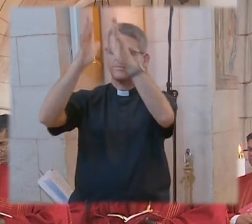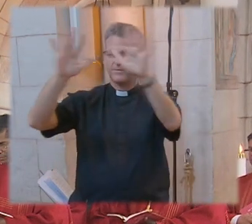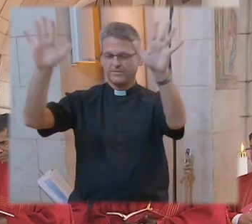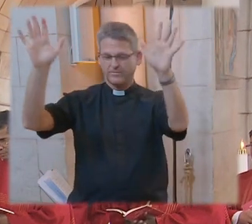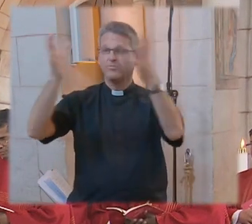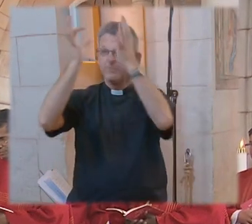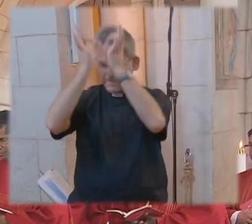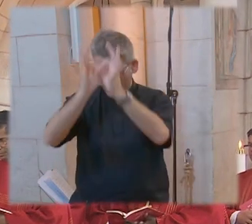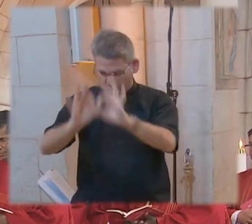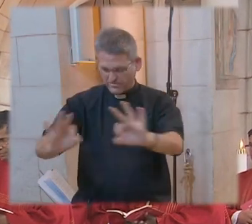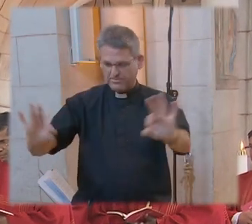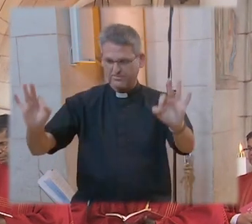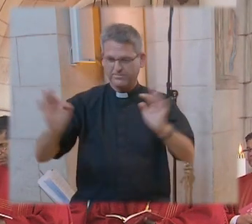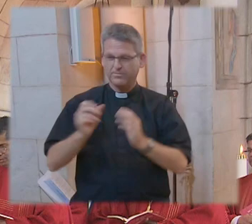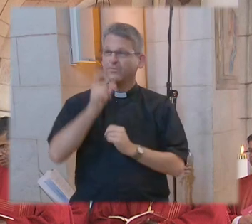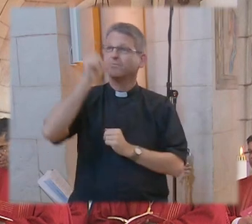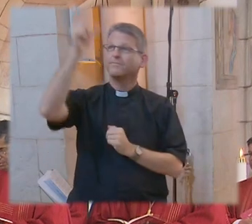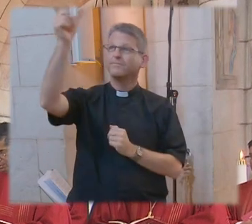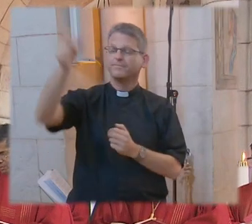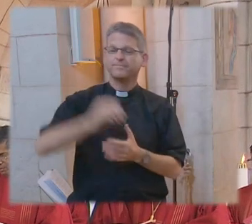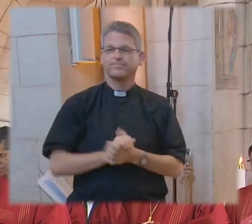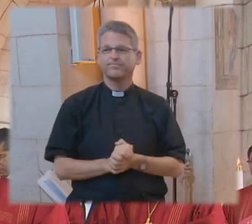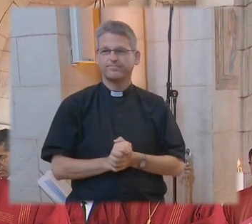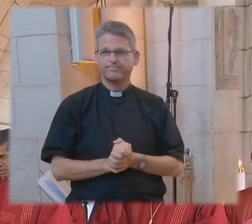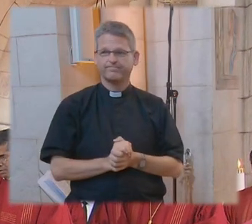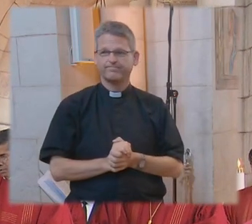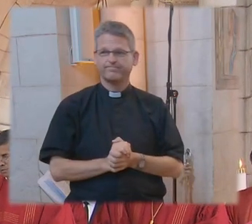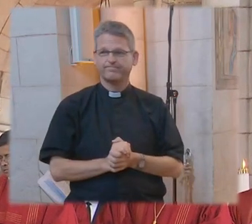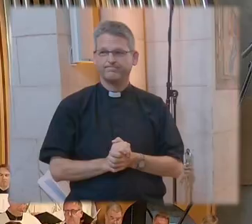voll Ehrfurcht rufen.